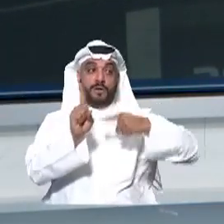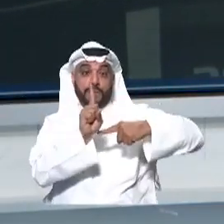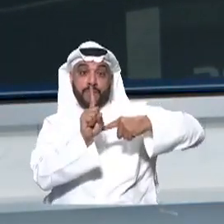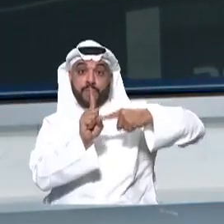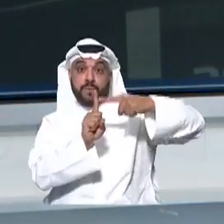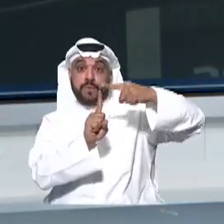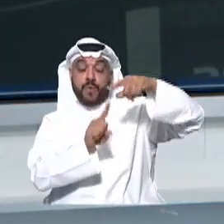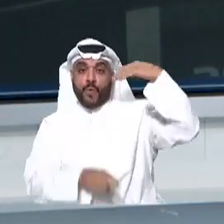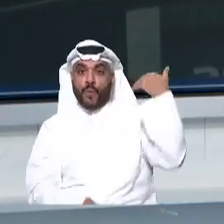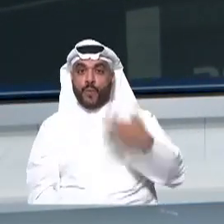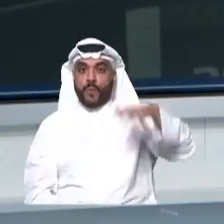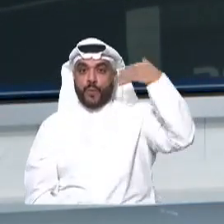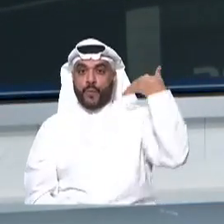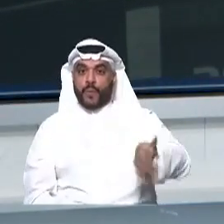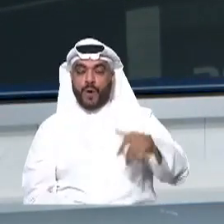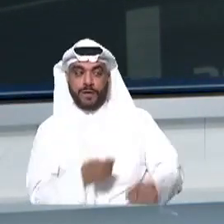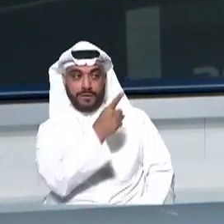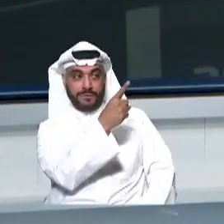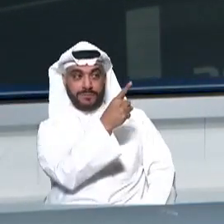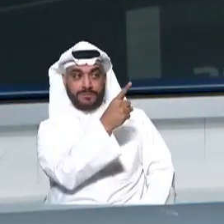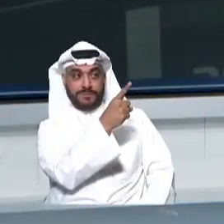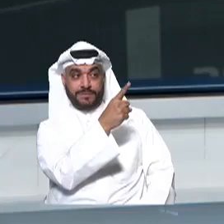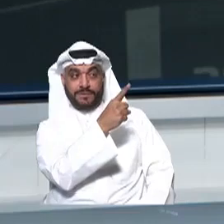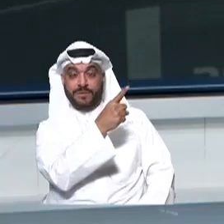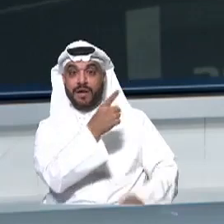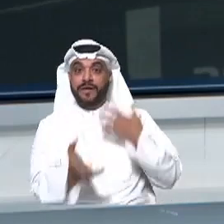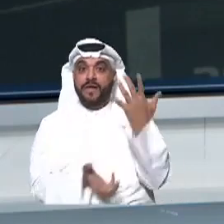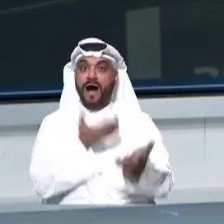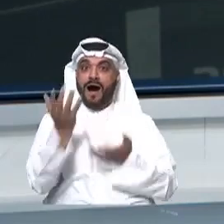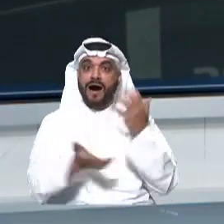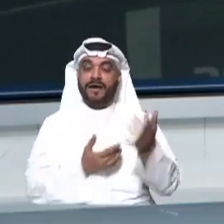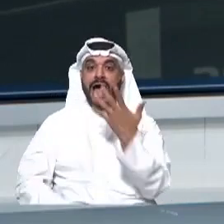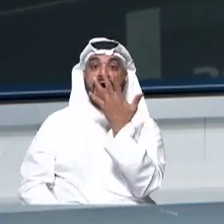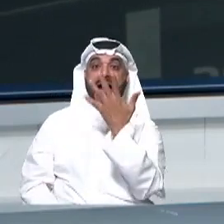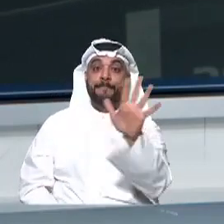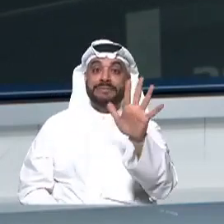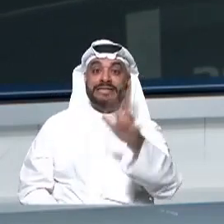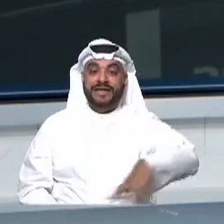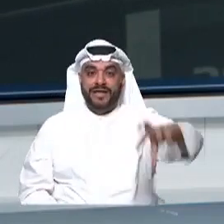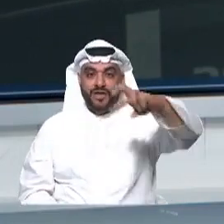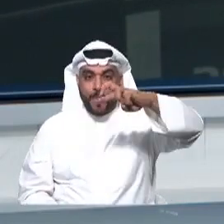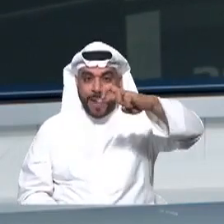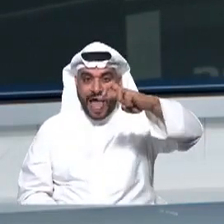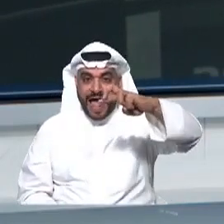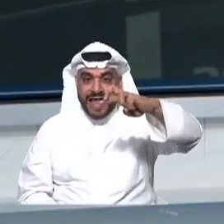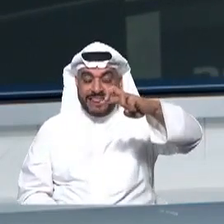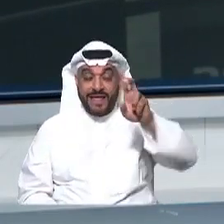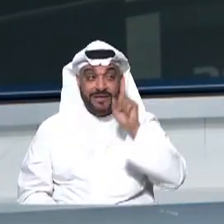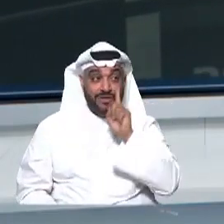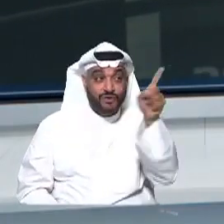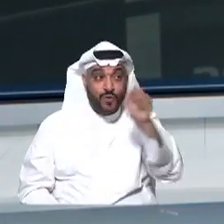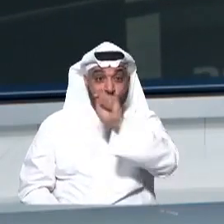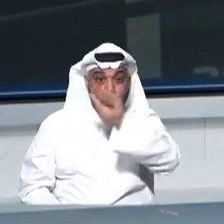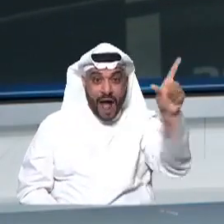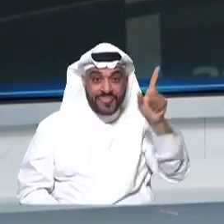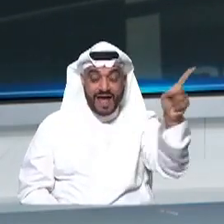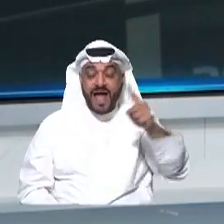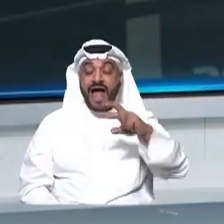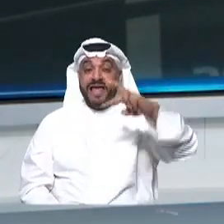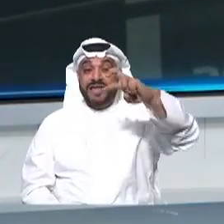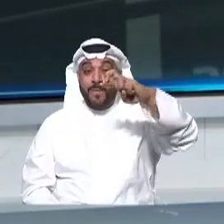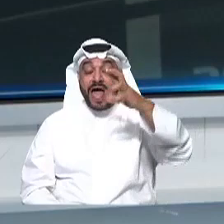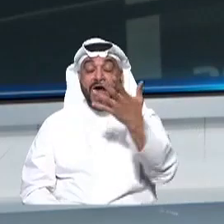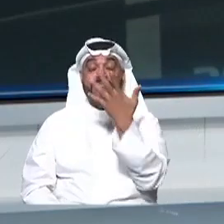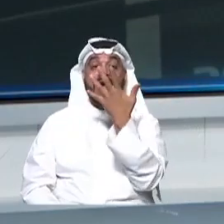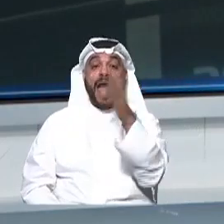درجات الحرارة قد تصل العظمى في مدينة الكويت إلى 50 درجة مئوية، وقد تزيد عن ذلك في المناطق الصحراوية الزراعية من دولة